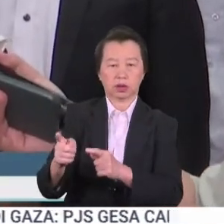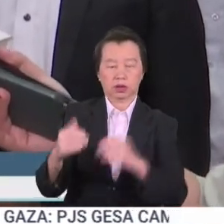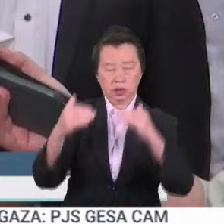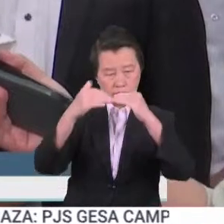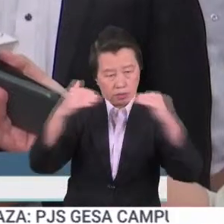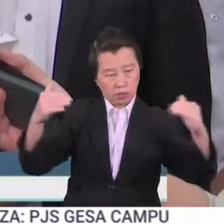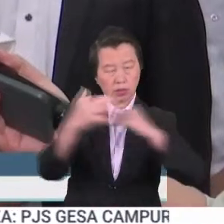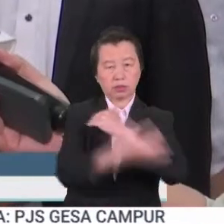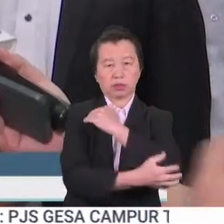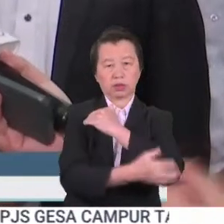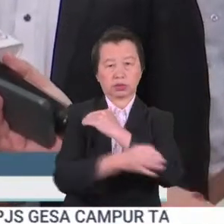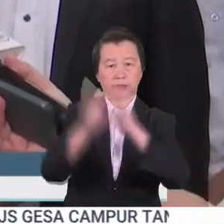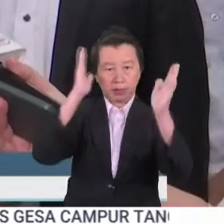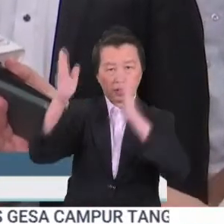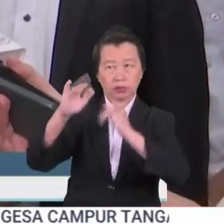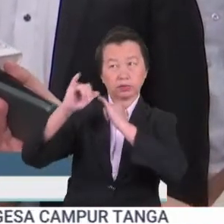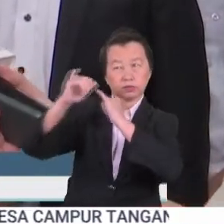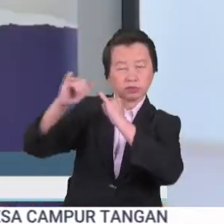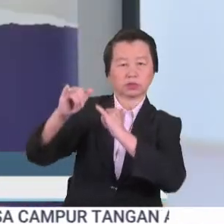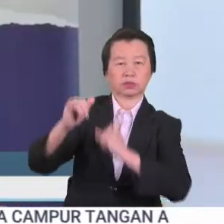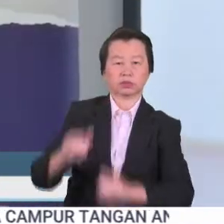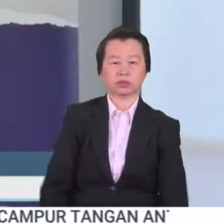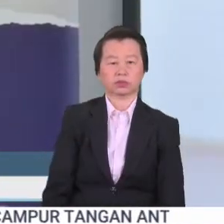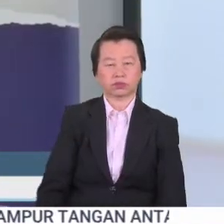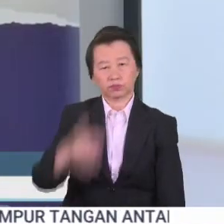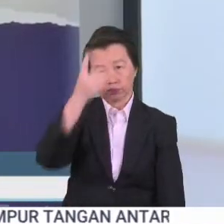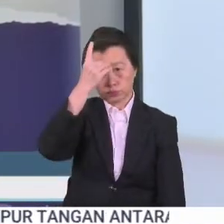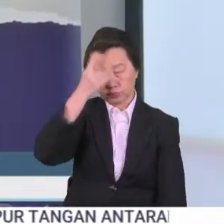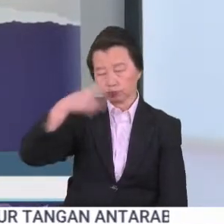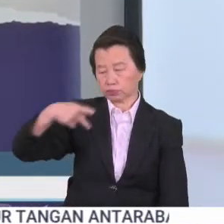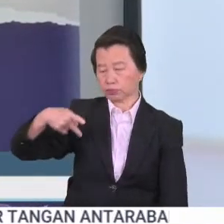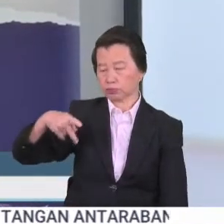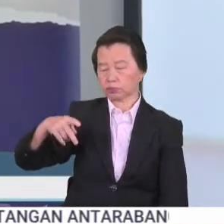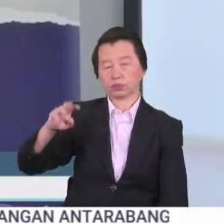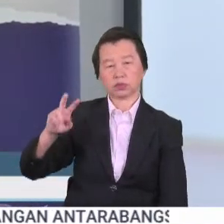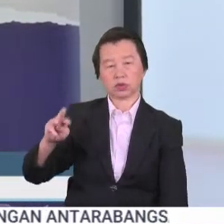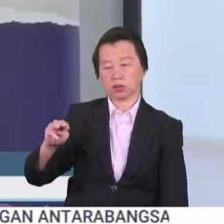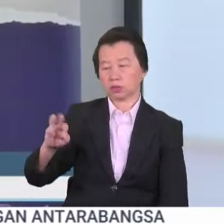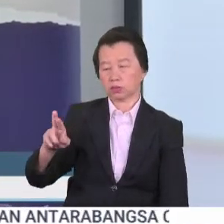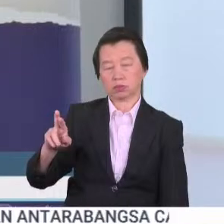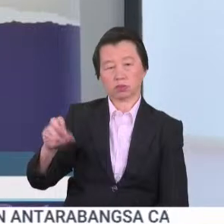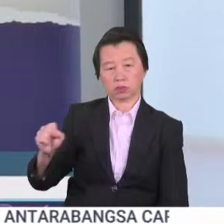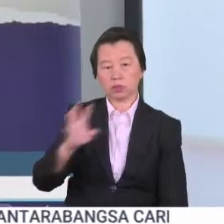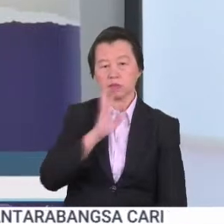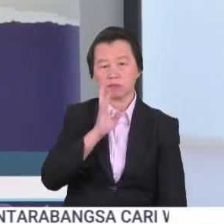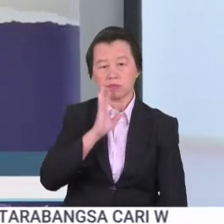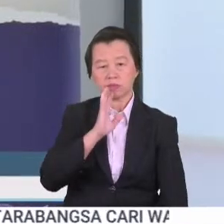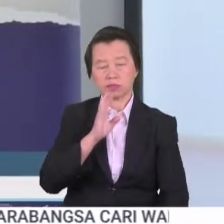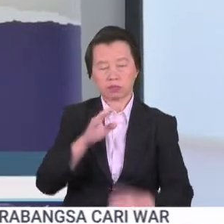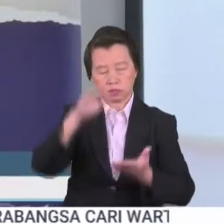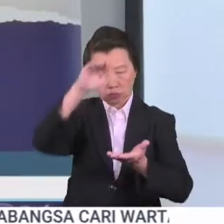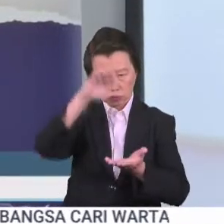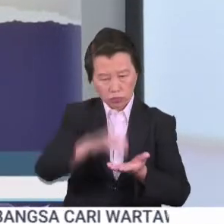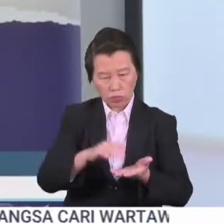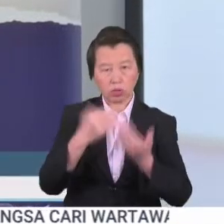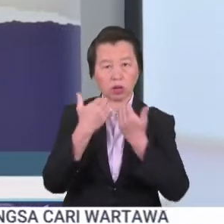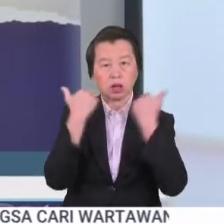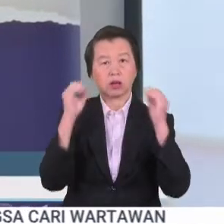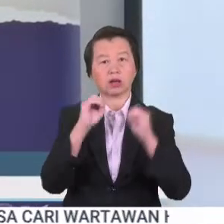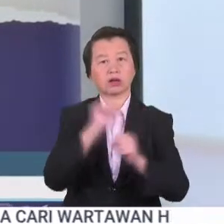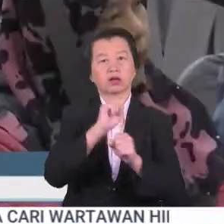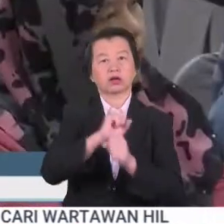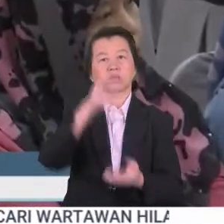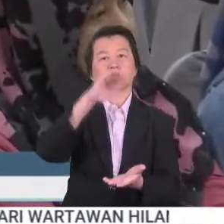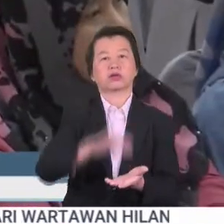kemiskinan peringkat nasional ini Datuk Mustafa menyatakan demikian ketika mengulas tren penurunan kadar pengangguran di